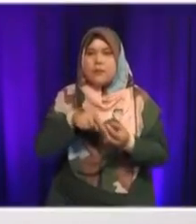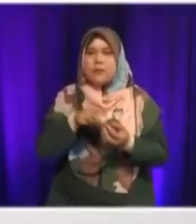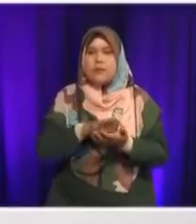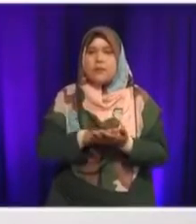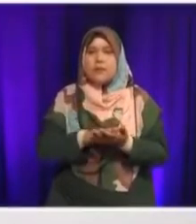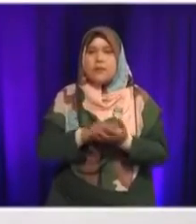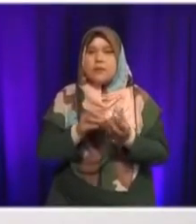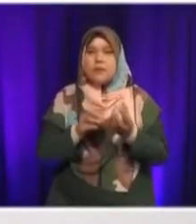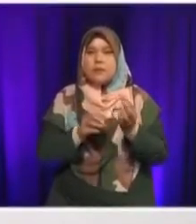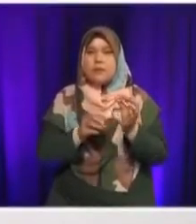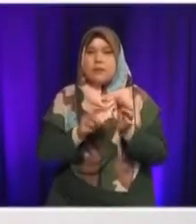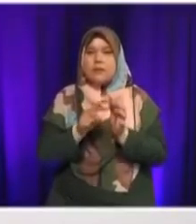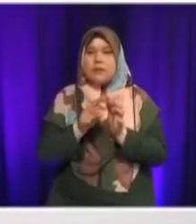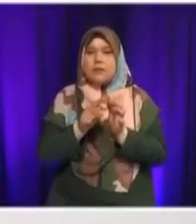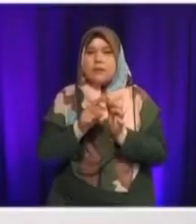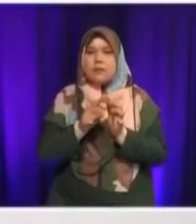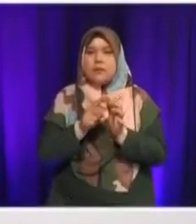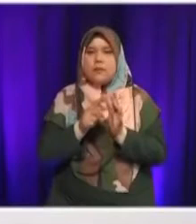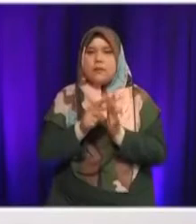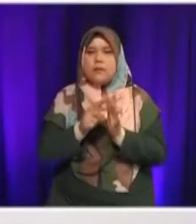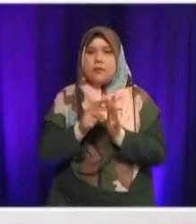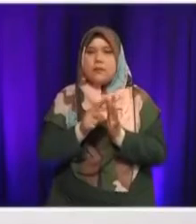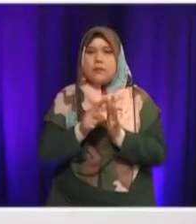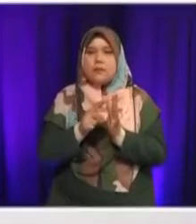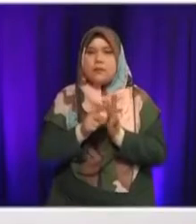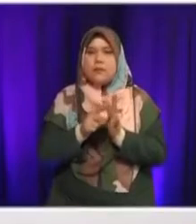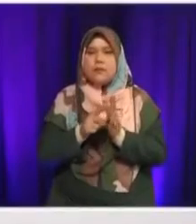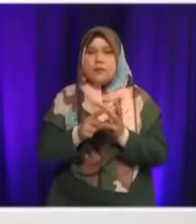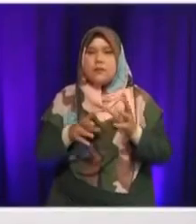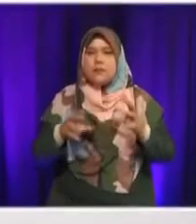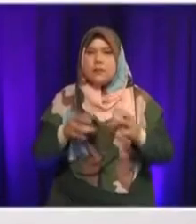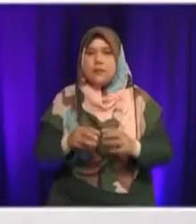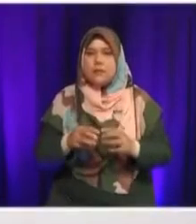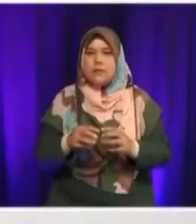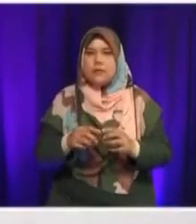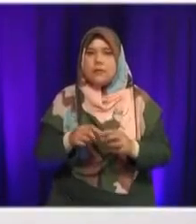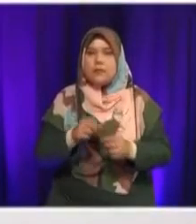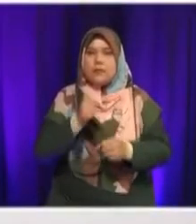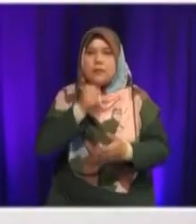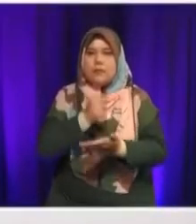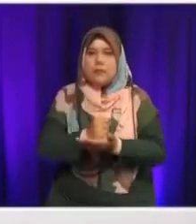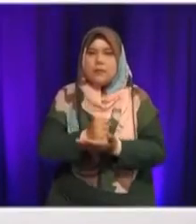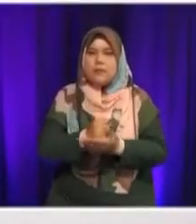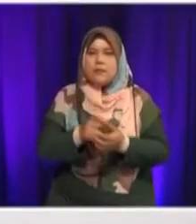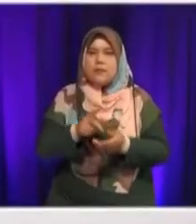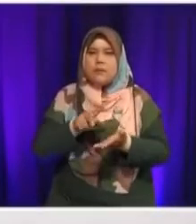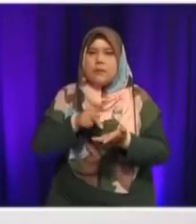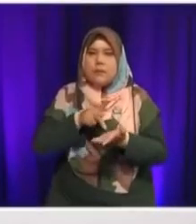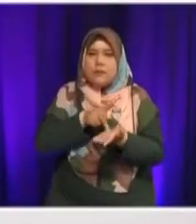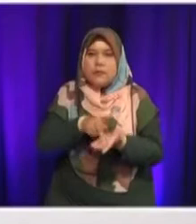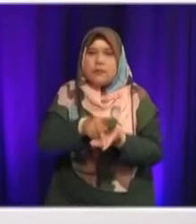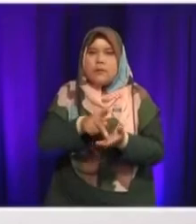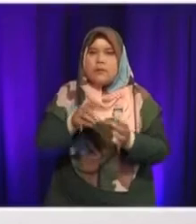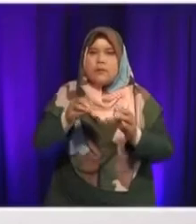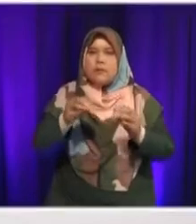tangan nih busa dan tangan jari Nanti kalau kita tak pakai sarung tangan eee akan ada kesan jari pada